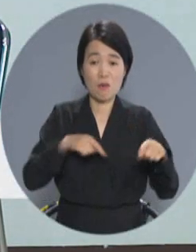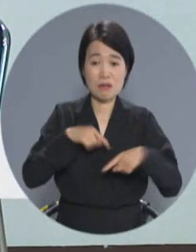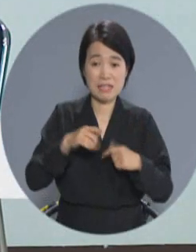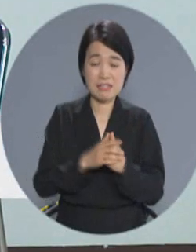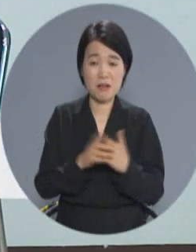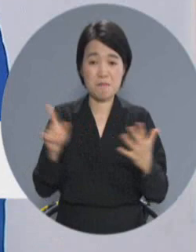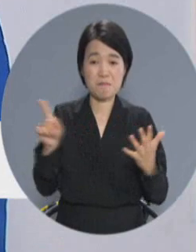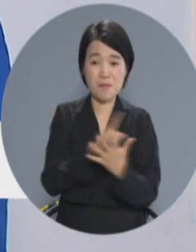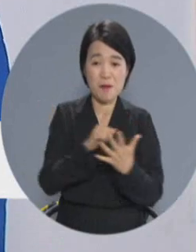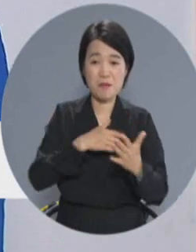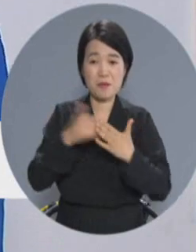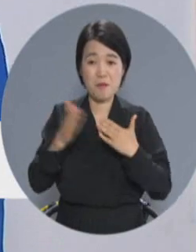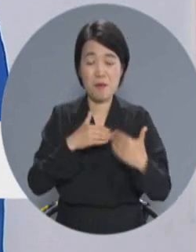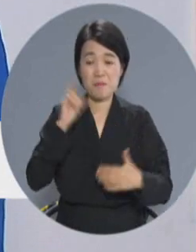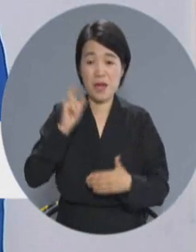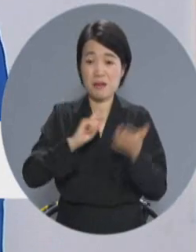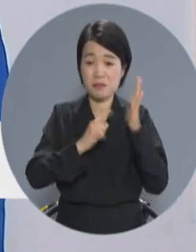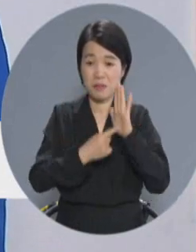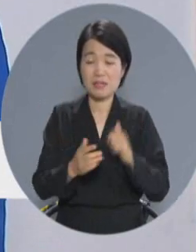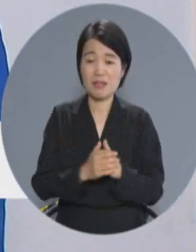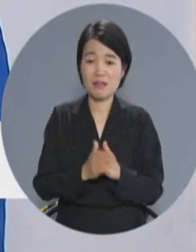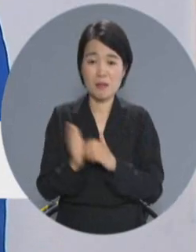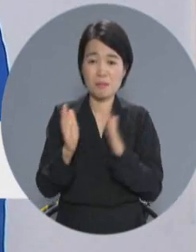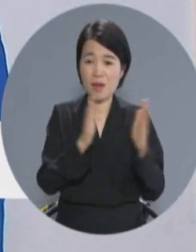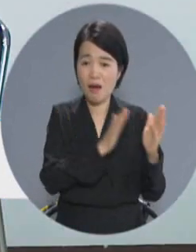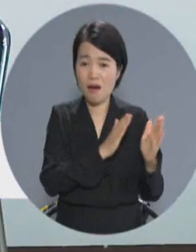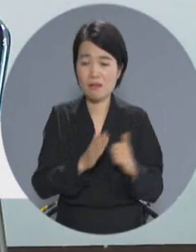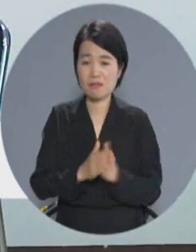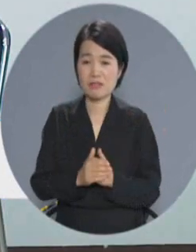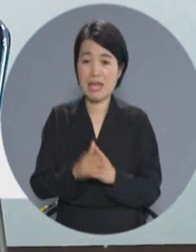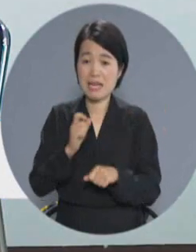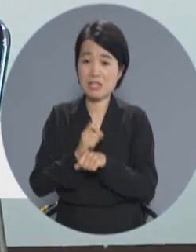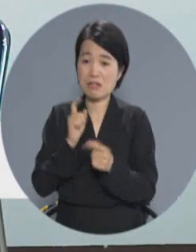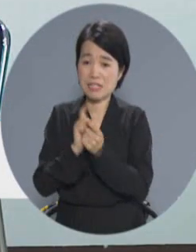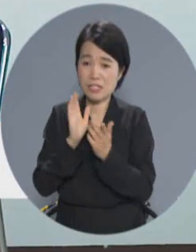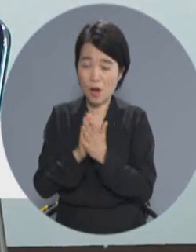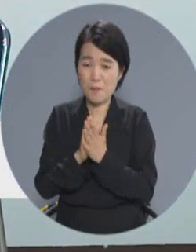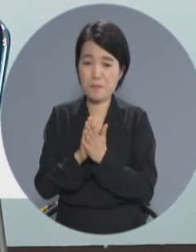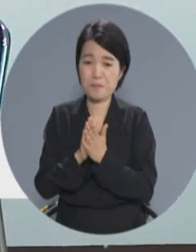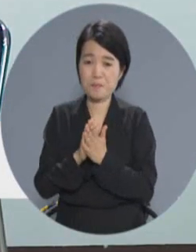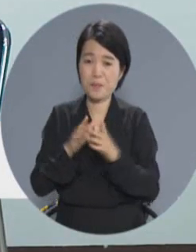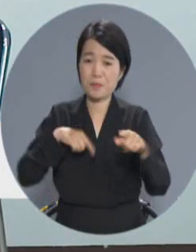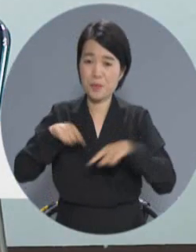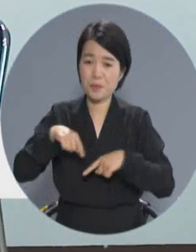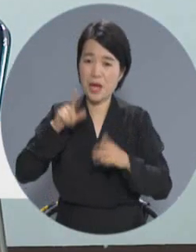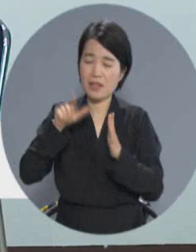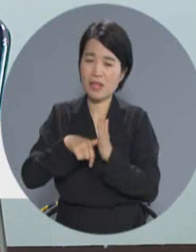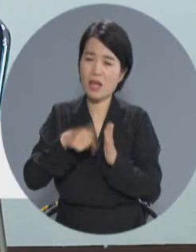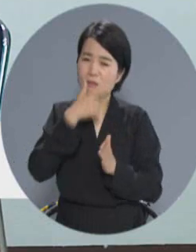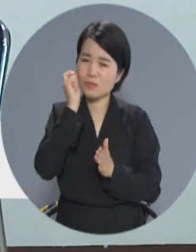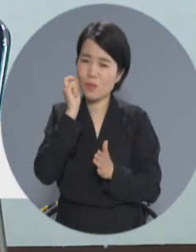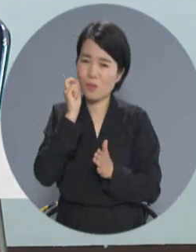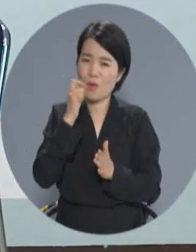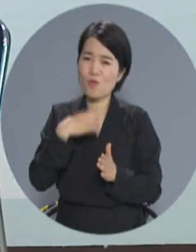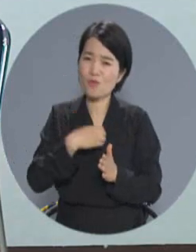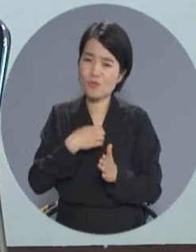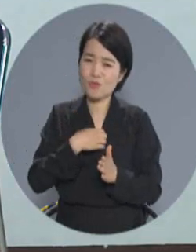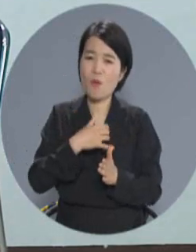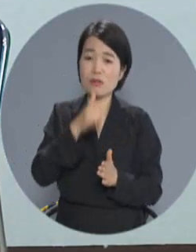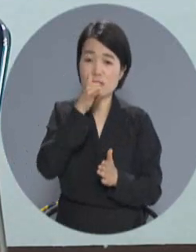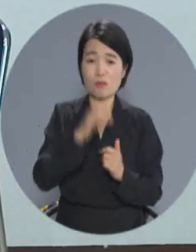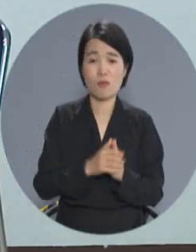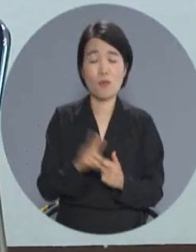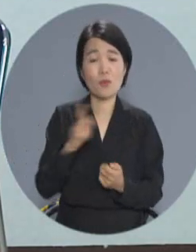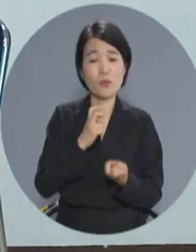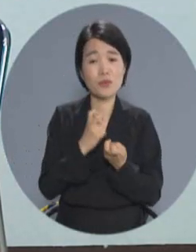강조 않습니다 추세적으로 실무가 행정을 직접적으로 다루는 부분에 있어서 좀 부족하지 않게 내 이런 우려도 있습니다 어떻게